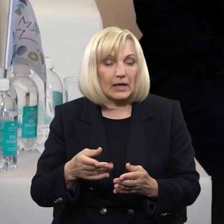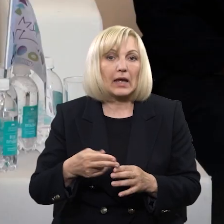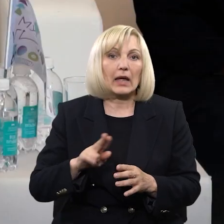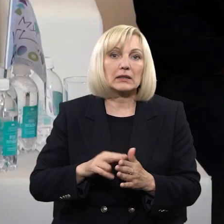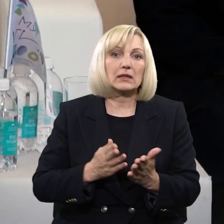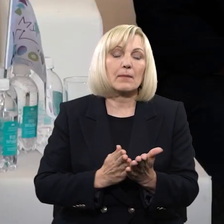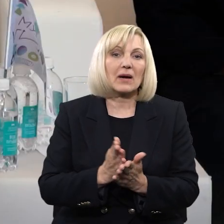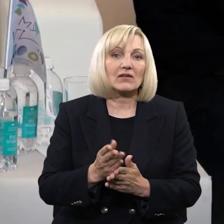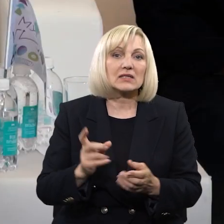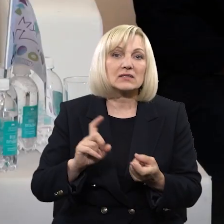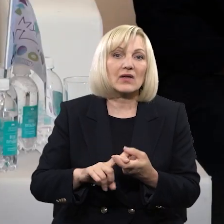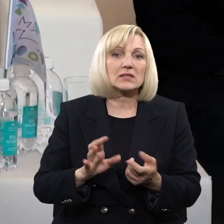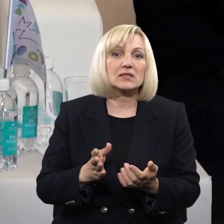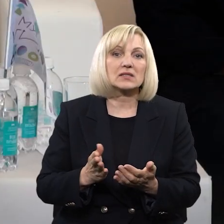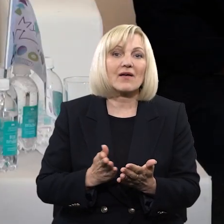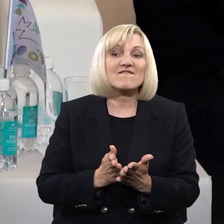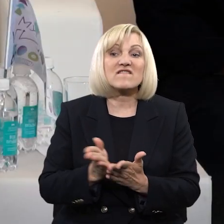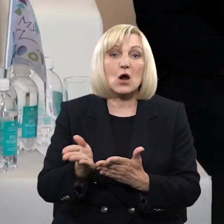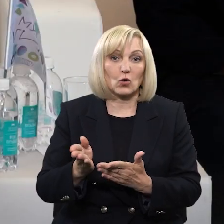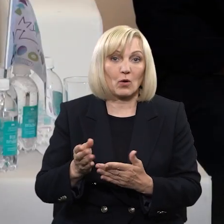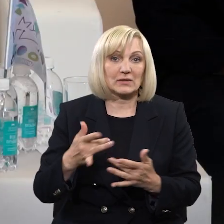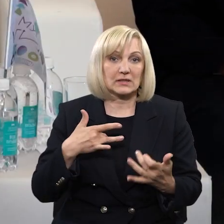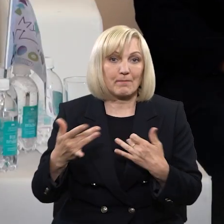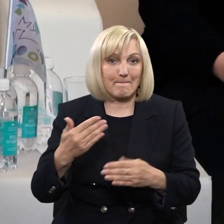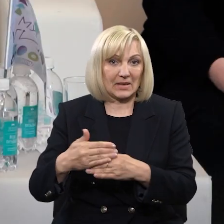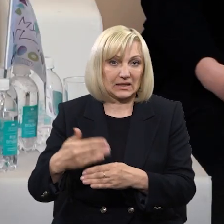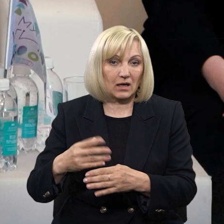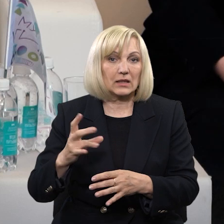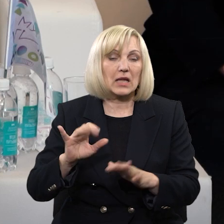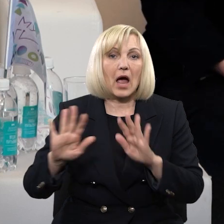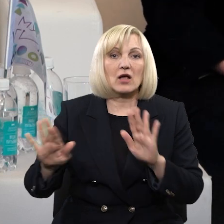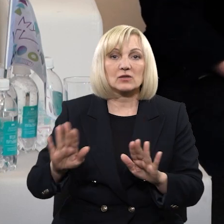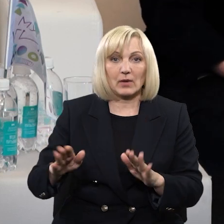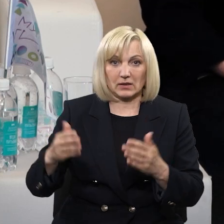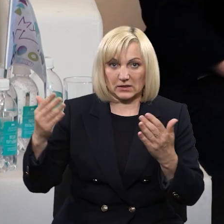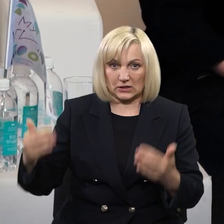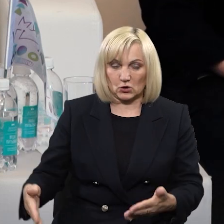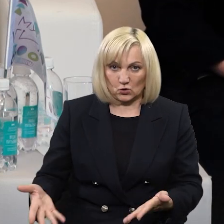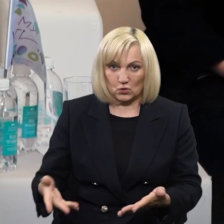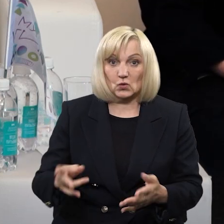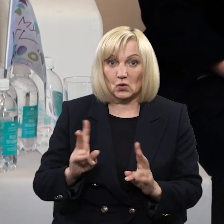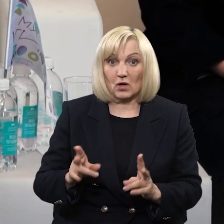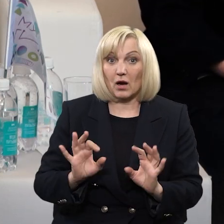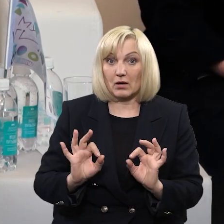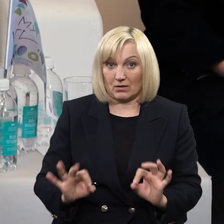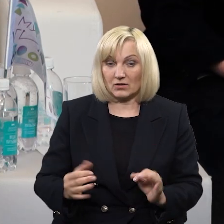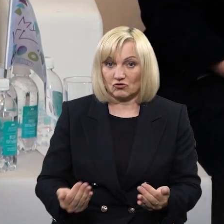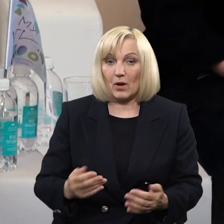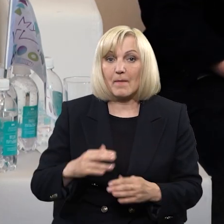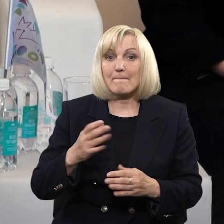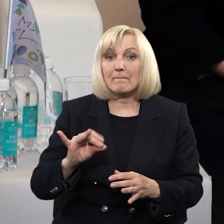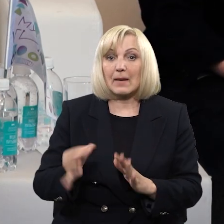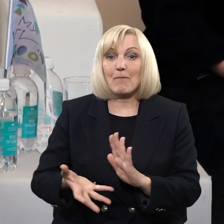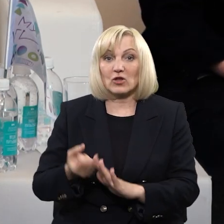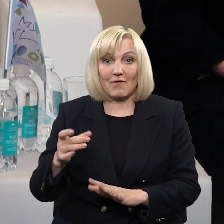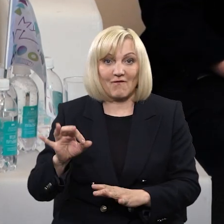это направление связанное с выходом спектаклей на экспозицию на мемориальную экспозицию как раз сейчас при